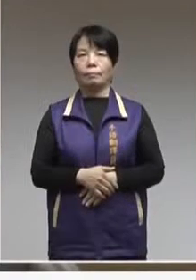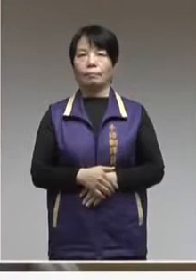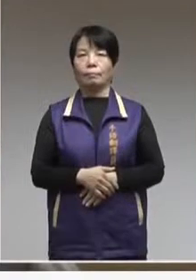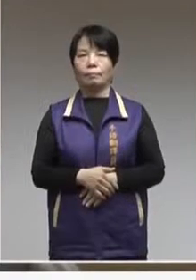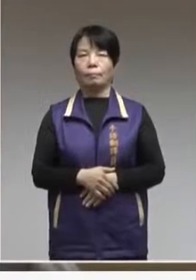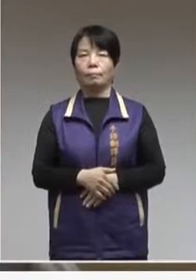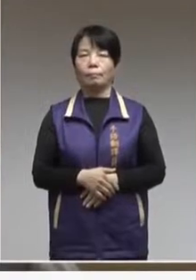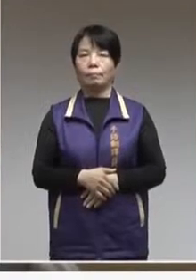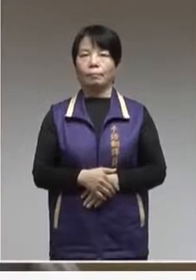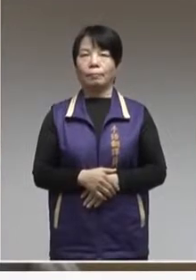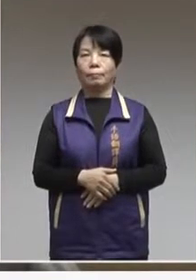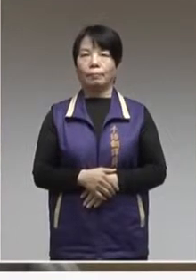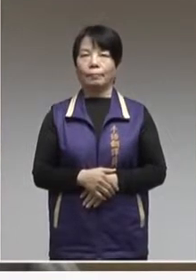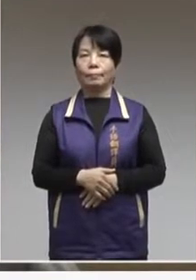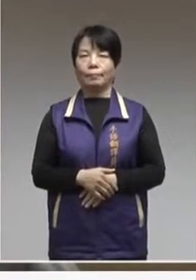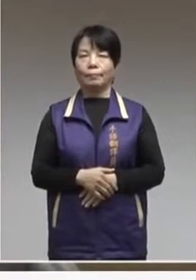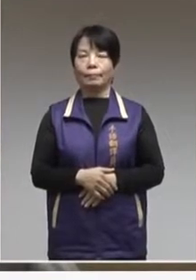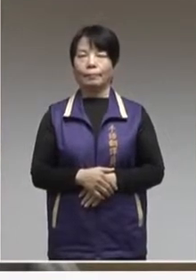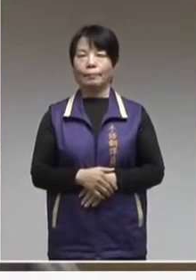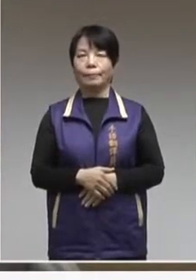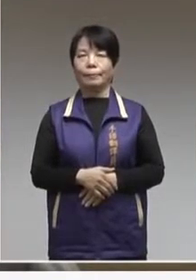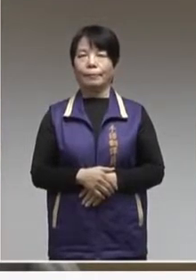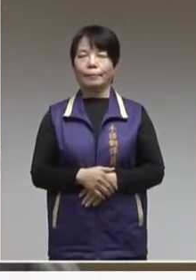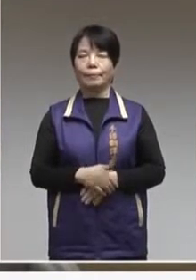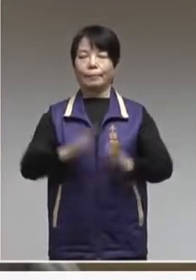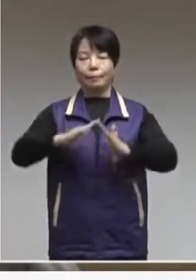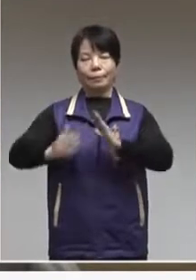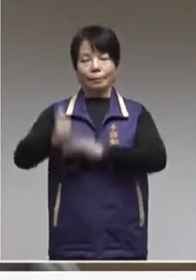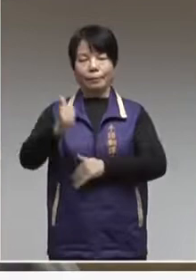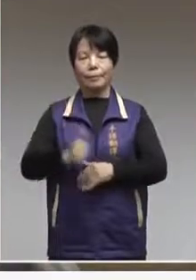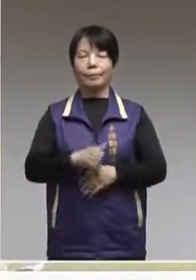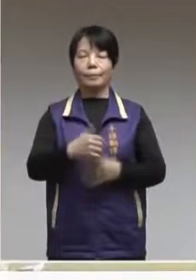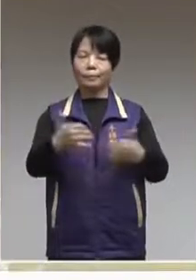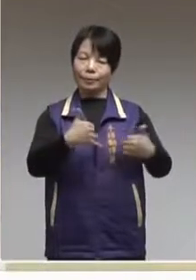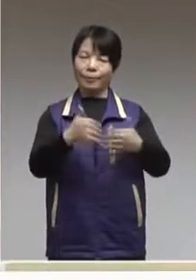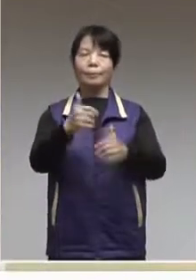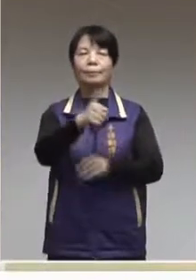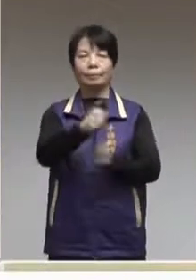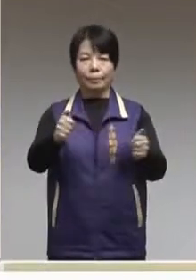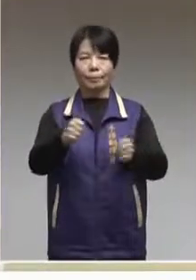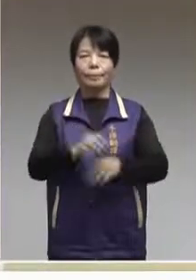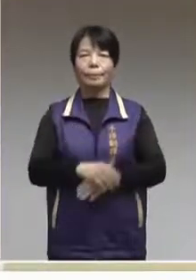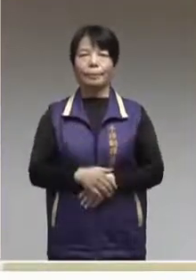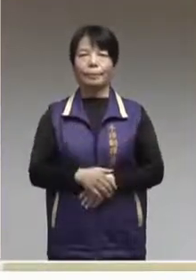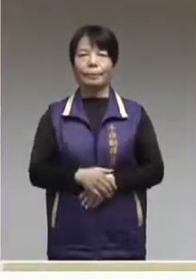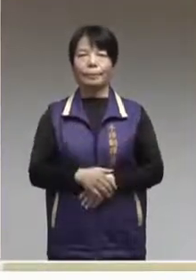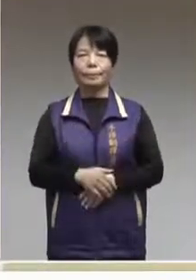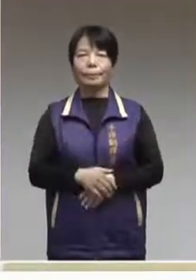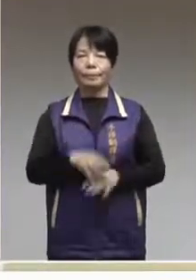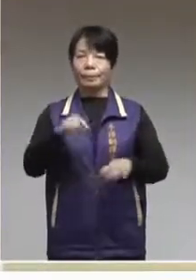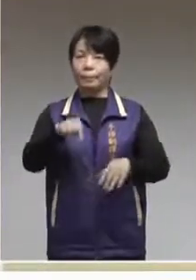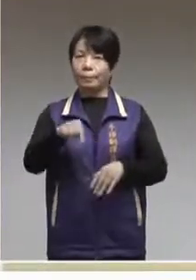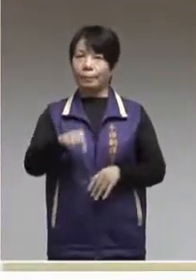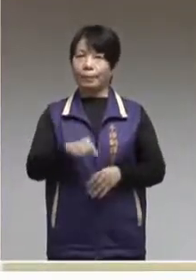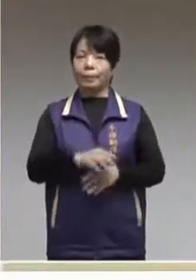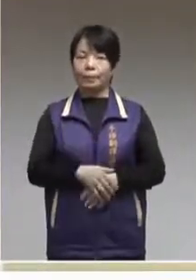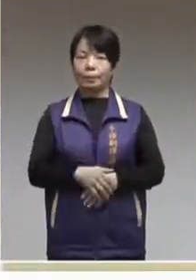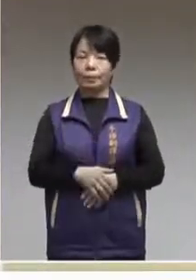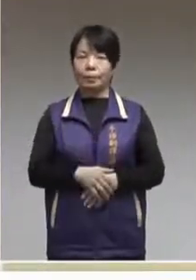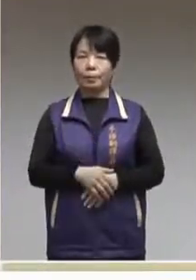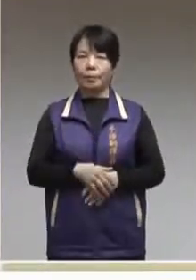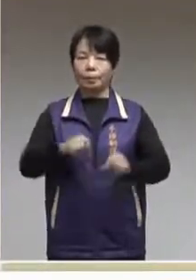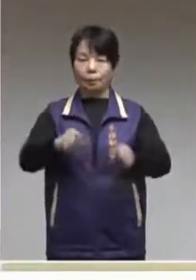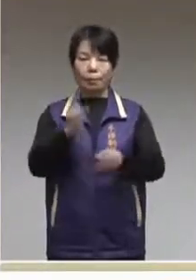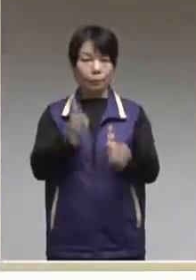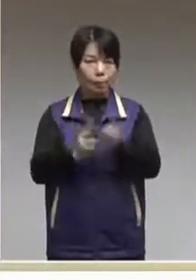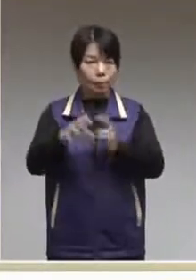包上 是，谢谢市长，也谢谢提问哈。那我想在这部分，我们也是接到中央流行疫